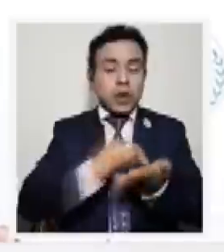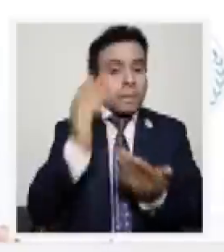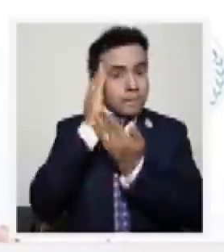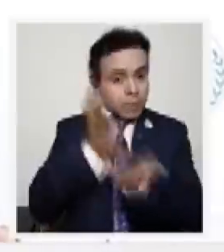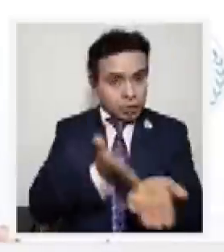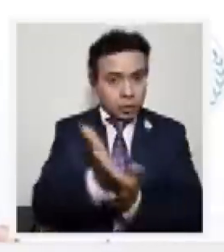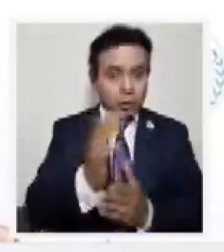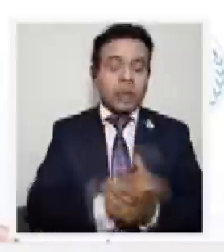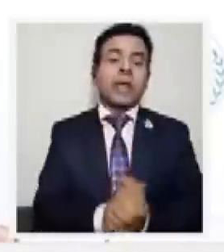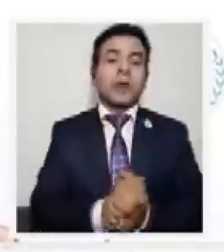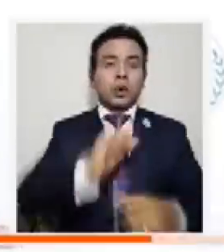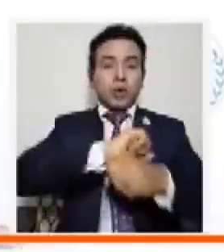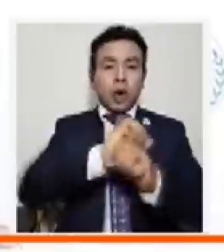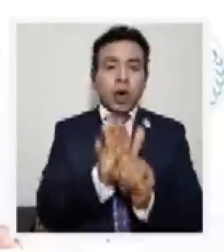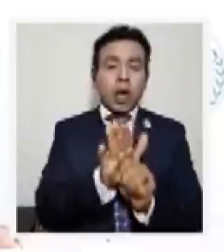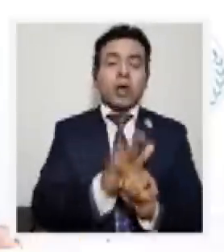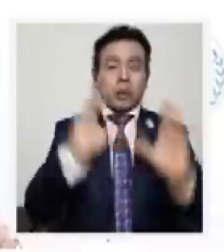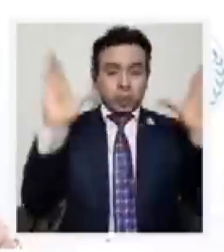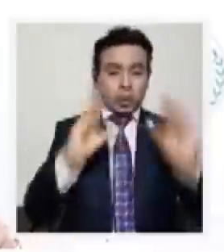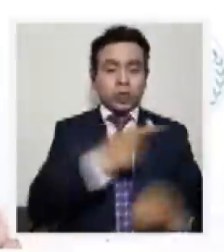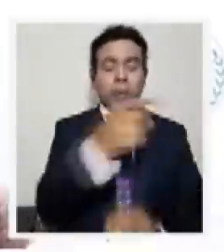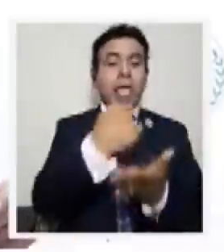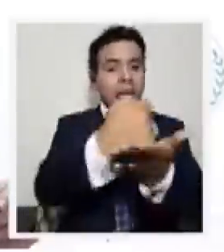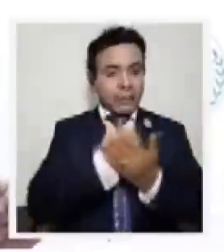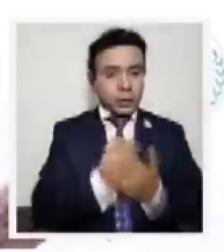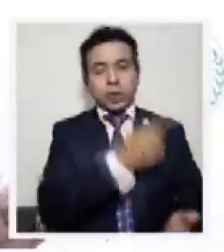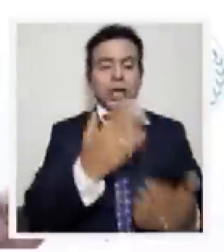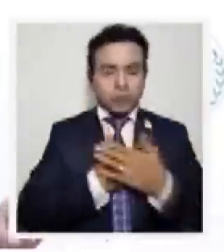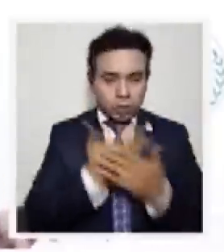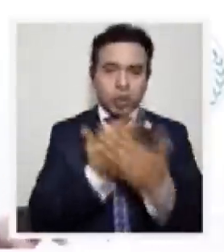এবং করোনা প্রতিরোধে সাহায্য করবেন। সবাইকে অনেক অনেক ধন্যবাদ। আসসালামু আলাইকুম।